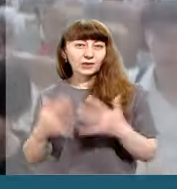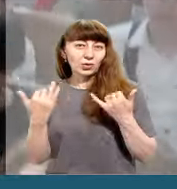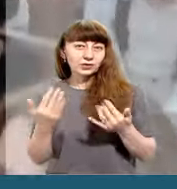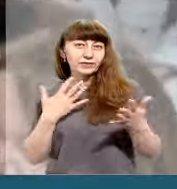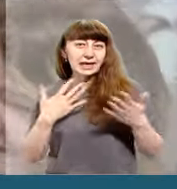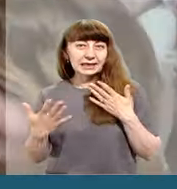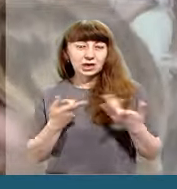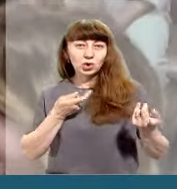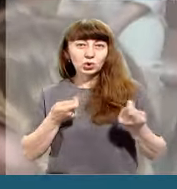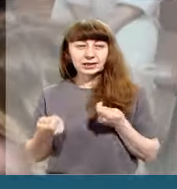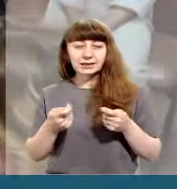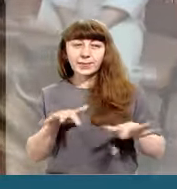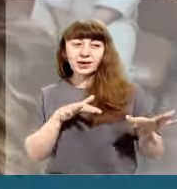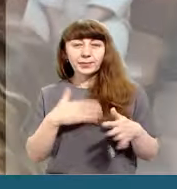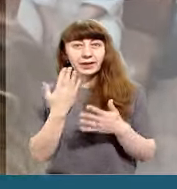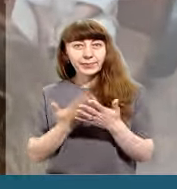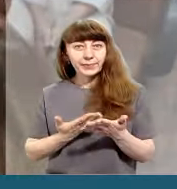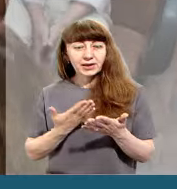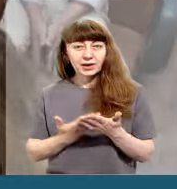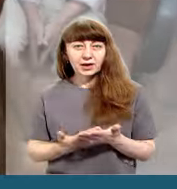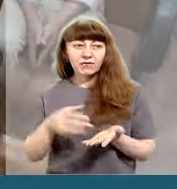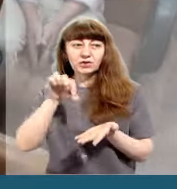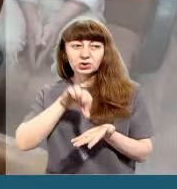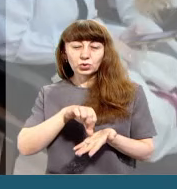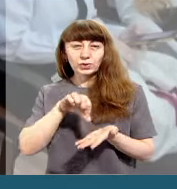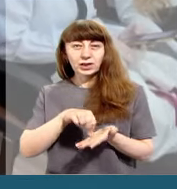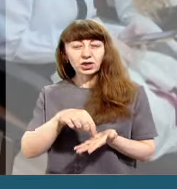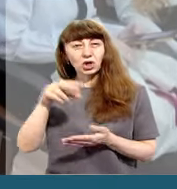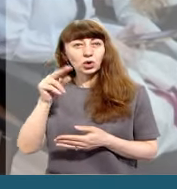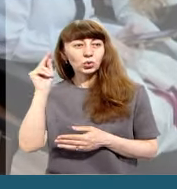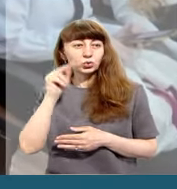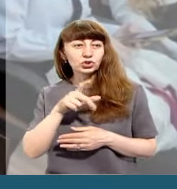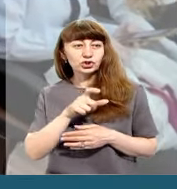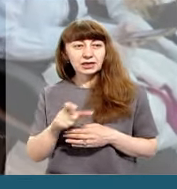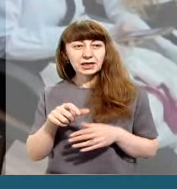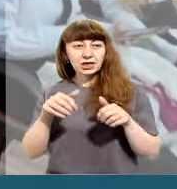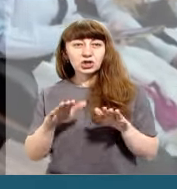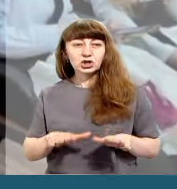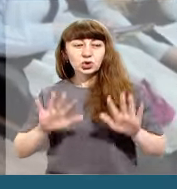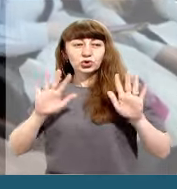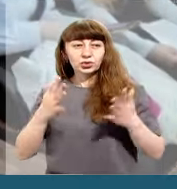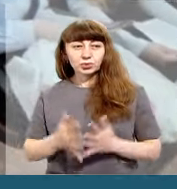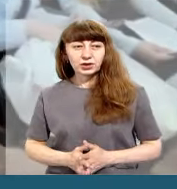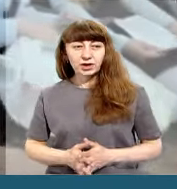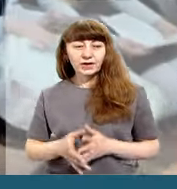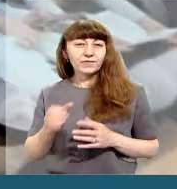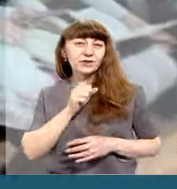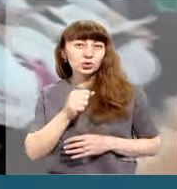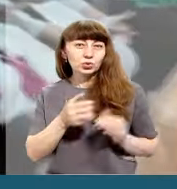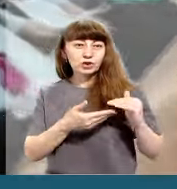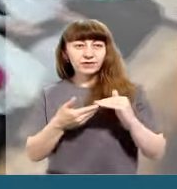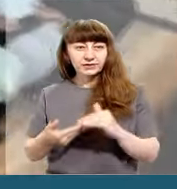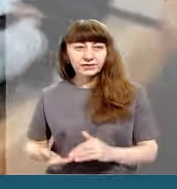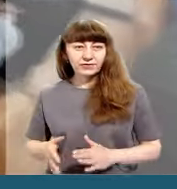подход к организации мероприятия. К примеру, очередность выступлений участников решал его величество Случай. Ведущие вызывали ребят